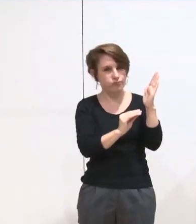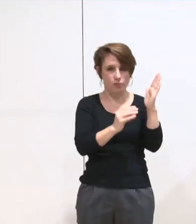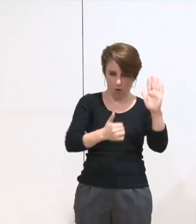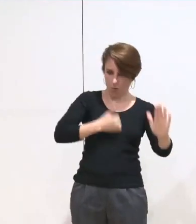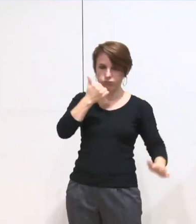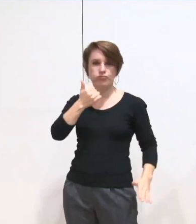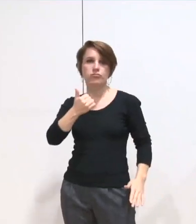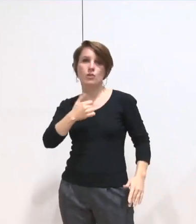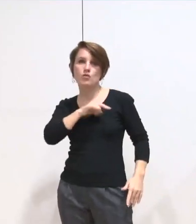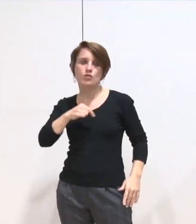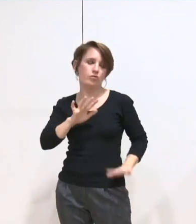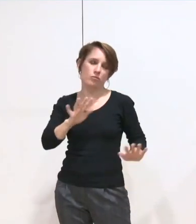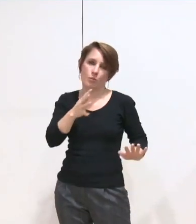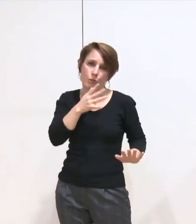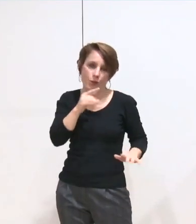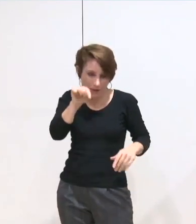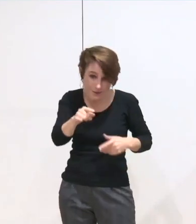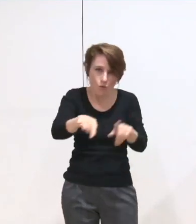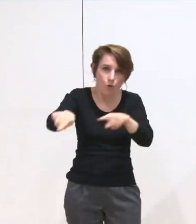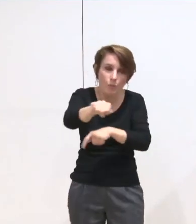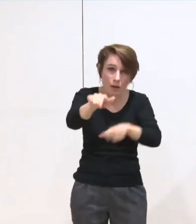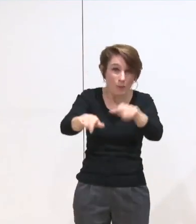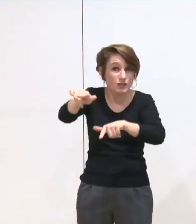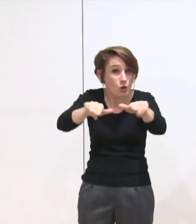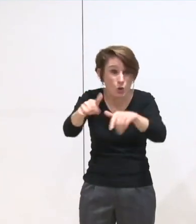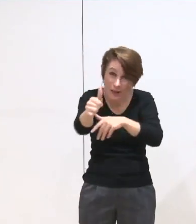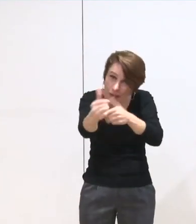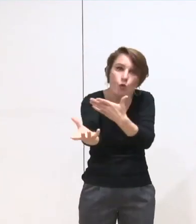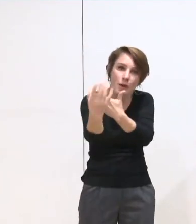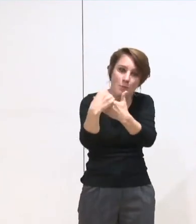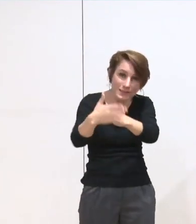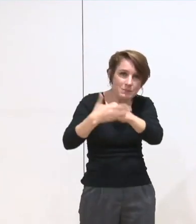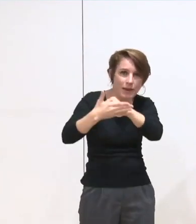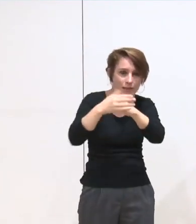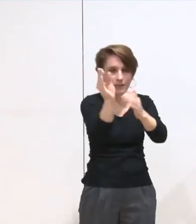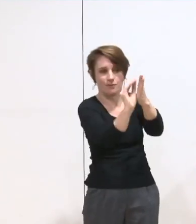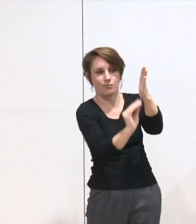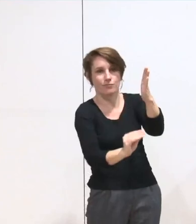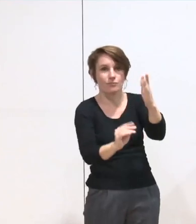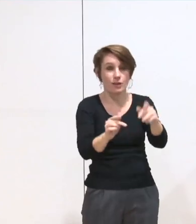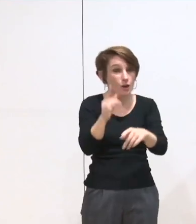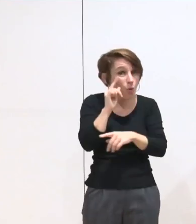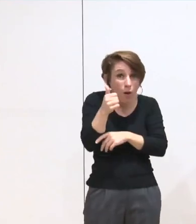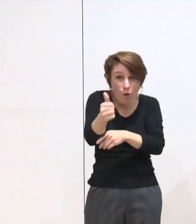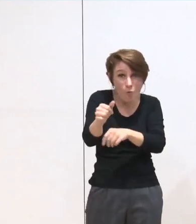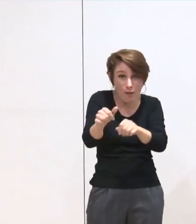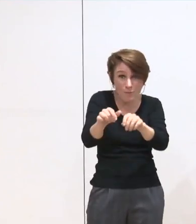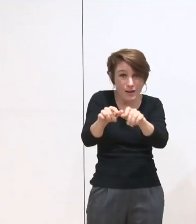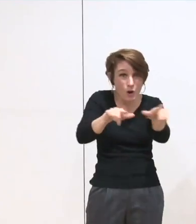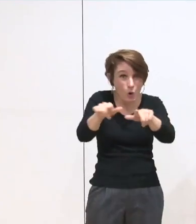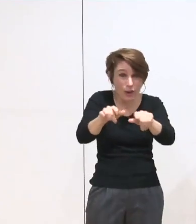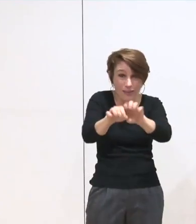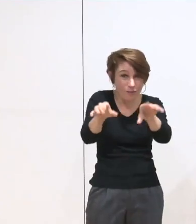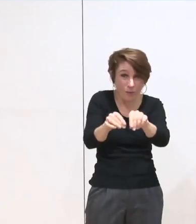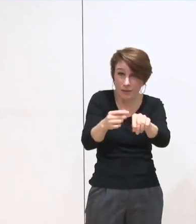concernés, à savoir les habitants de la barre Anatole France qui vont devoir être relogés et qui ne l'ont pas